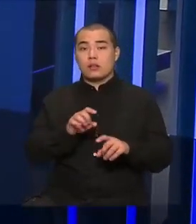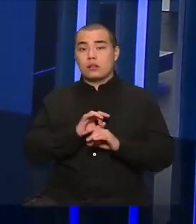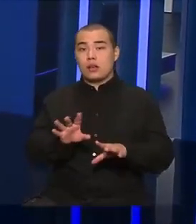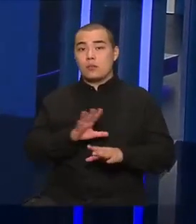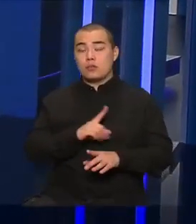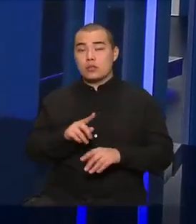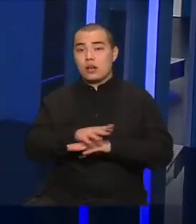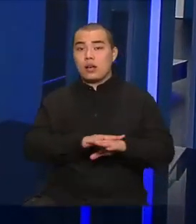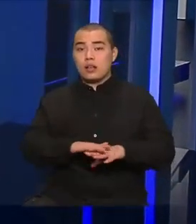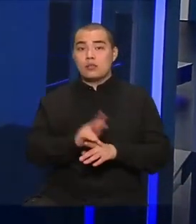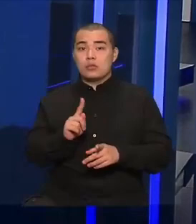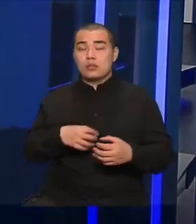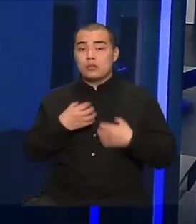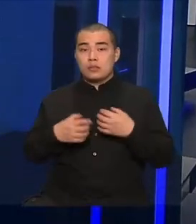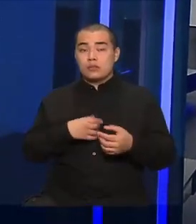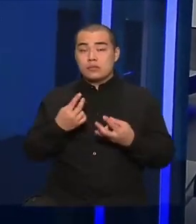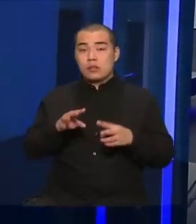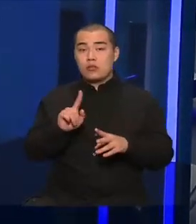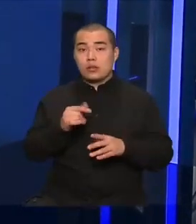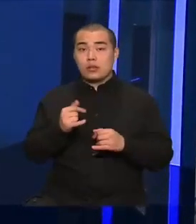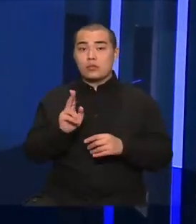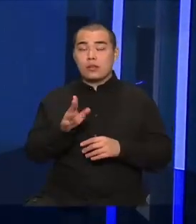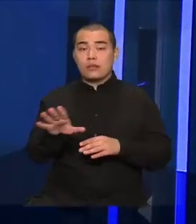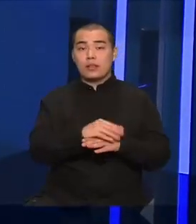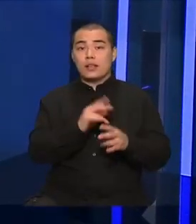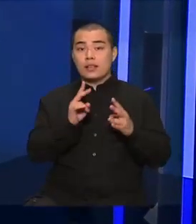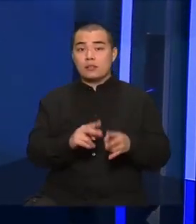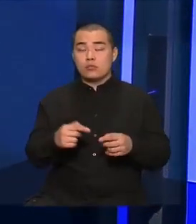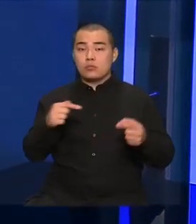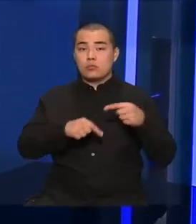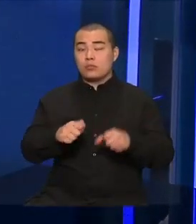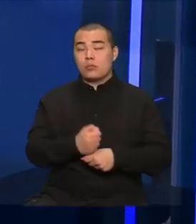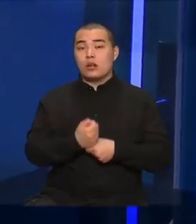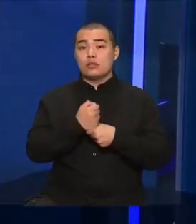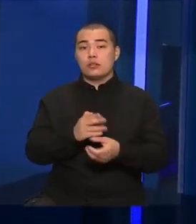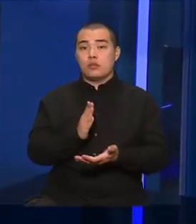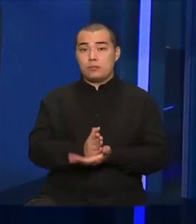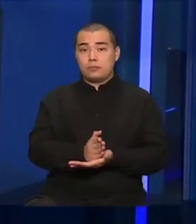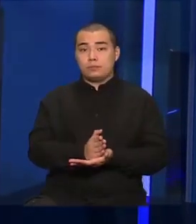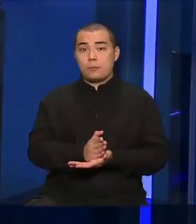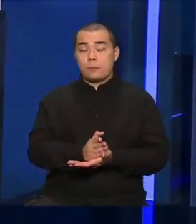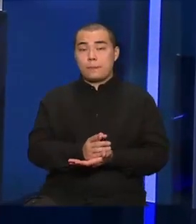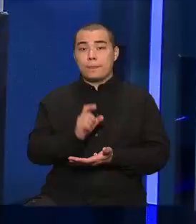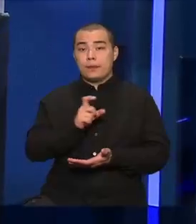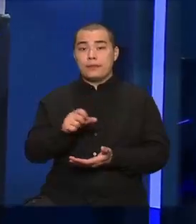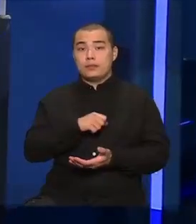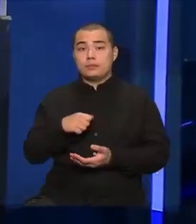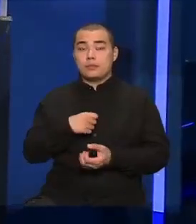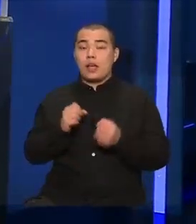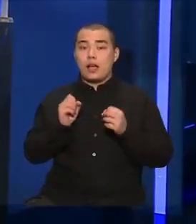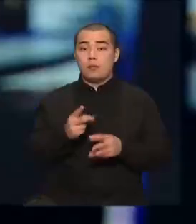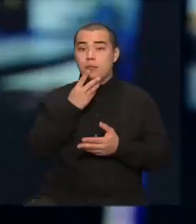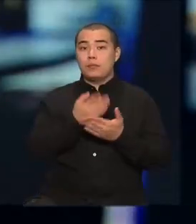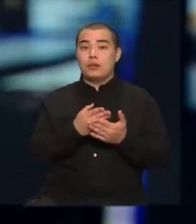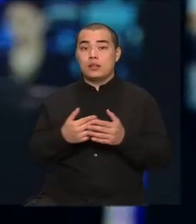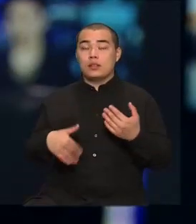Ал халық қам жемесе де болады. Зардап шеккендердің барлығына жан жақта қолдау көрсетіледі. Қарғын судан келген қауіп әлде сейілмей